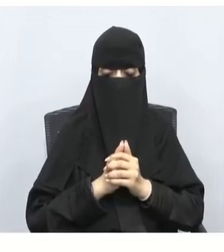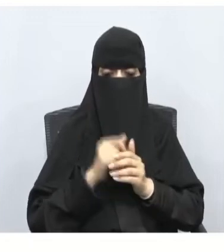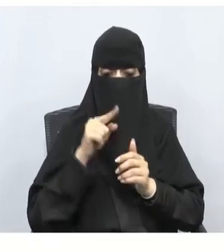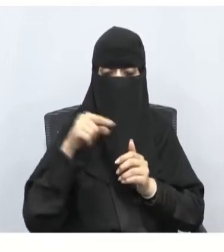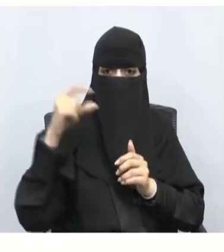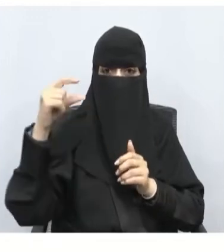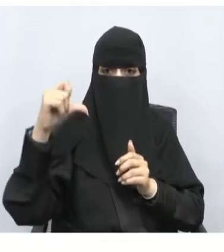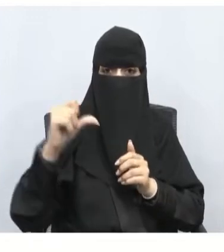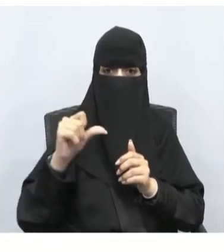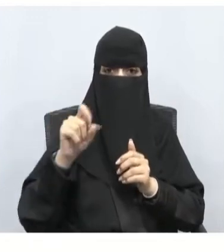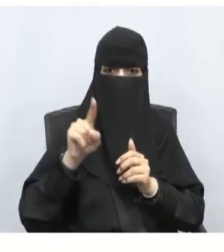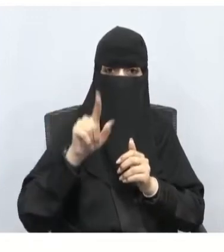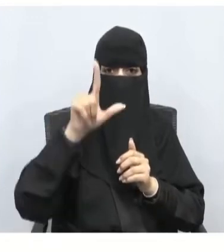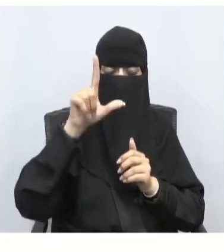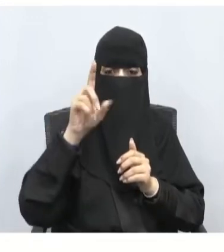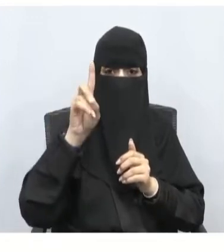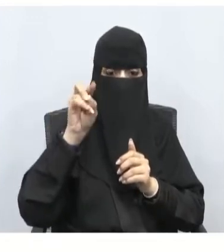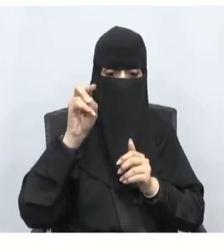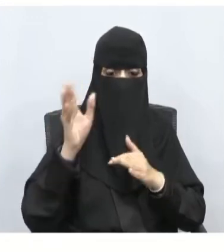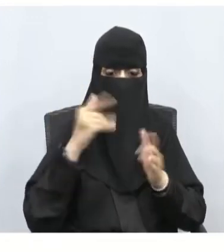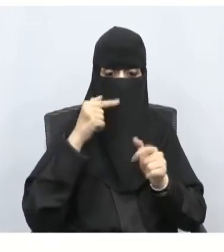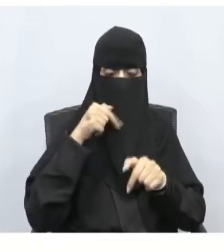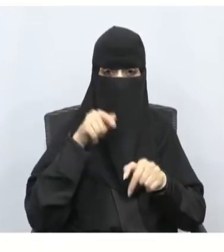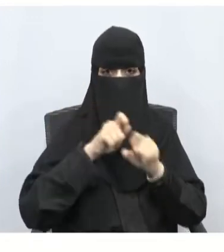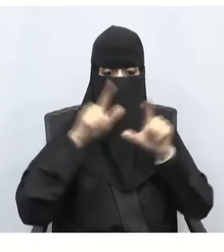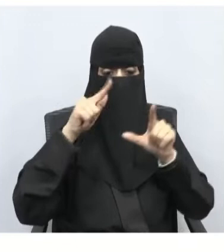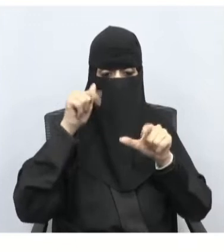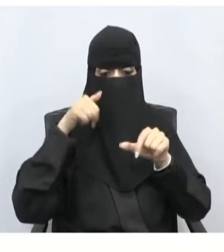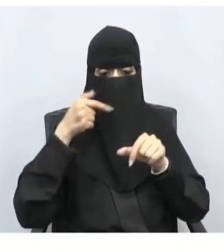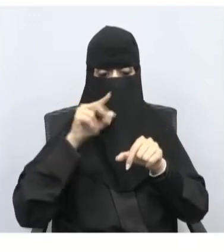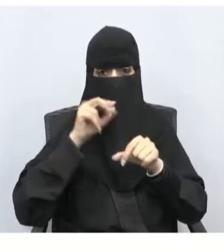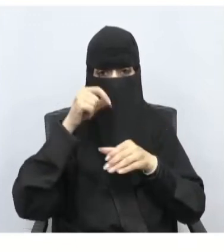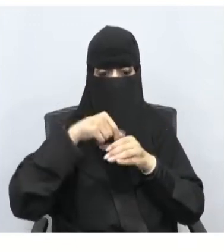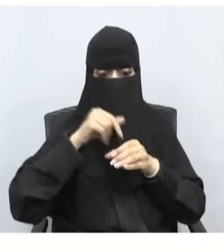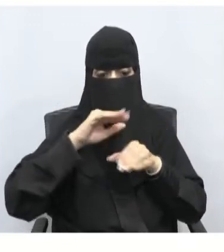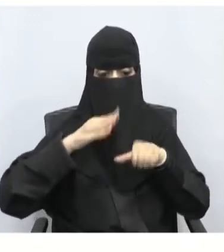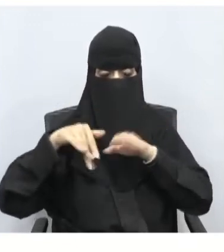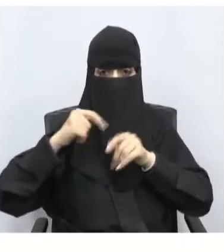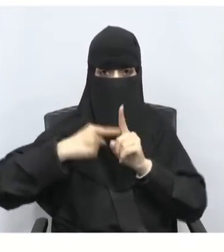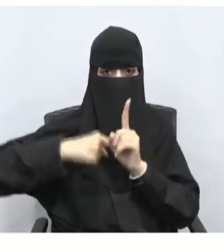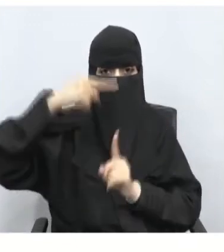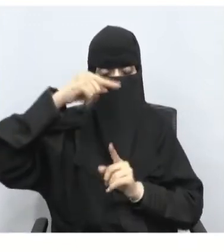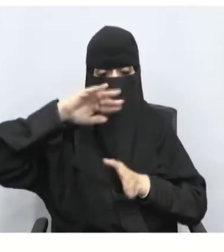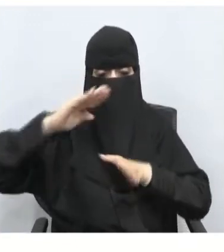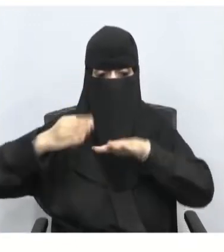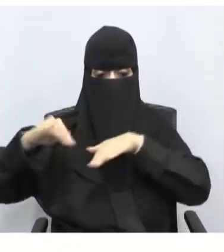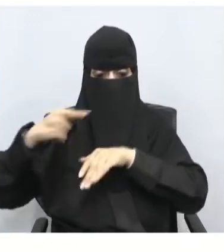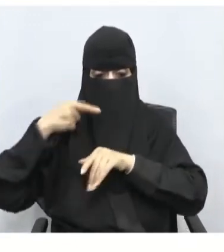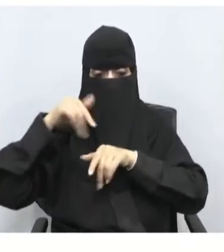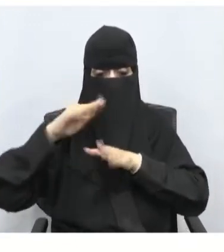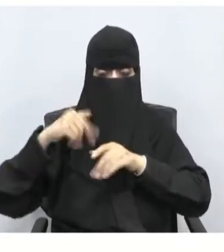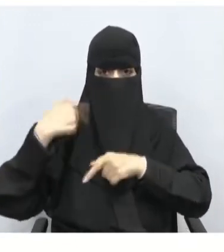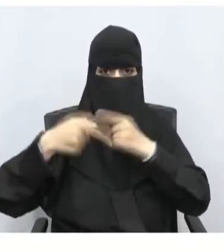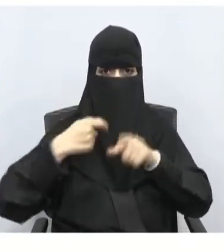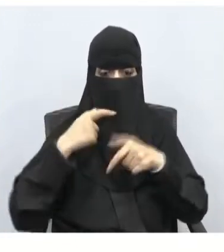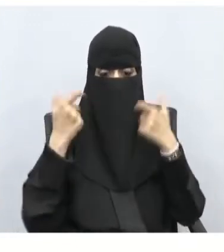ماذا ذكر هذا العالم؟ هي ظاهرة تغير في التردد والطول الموجي